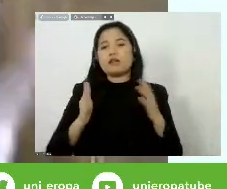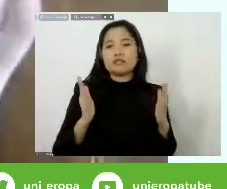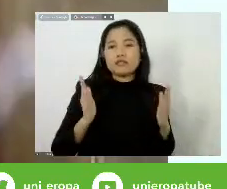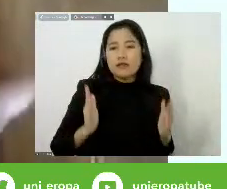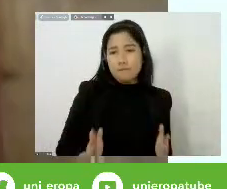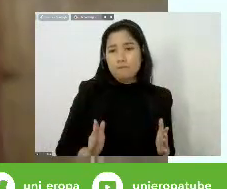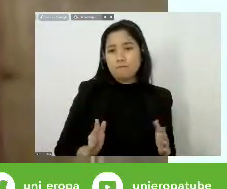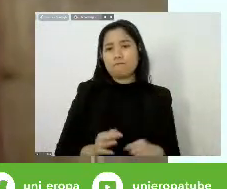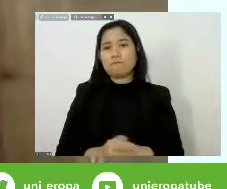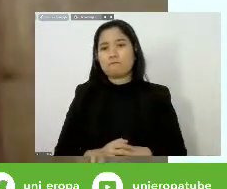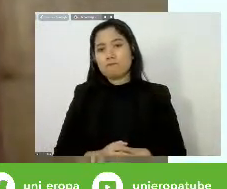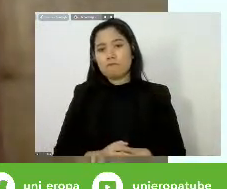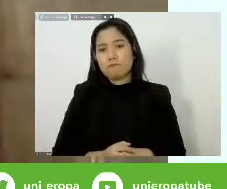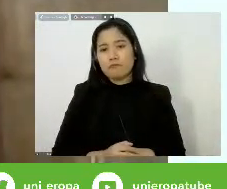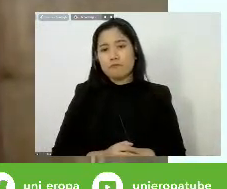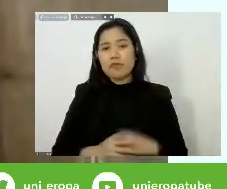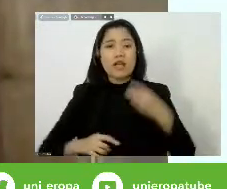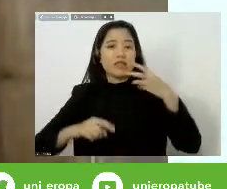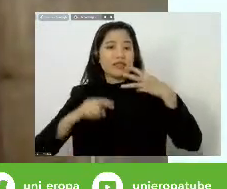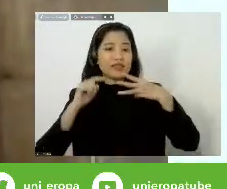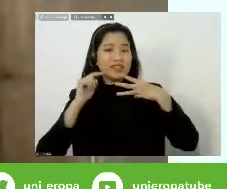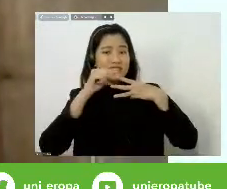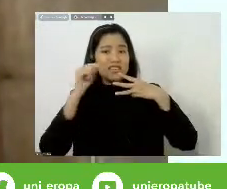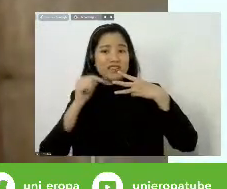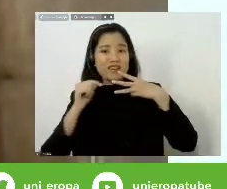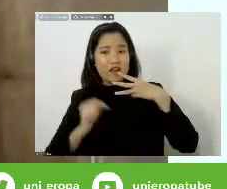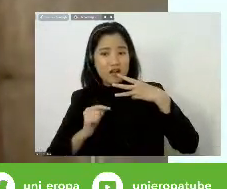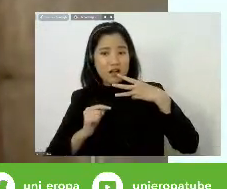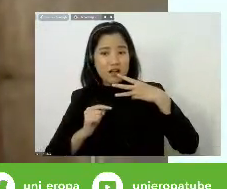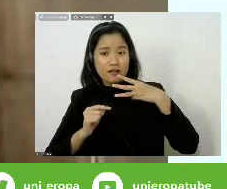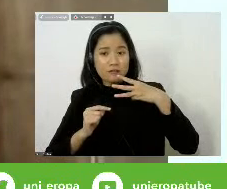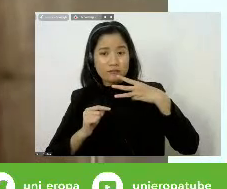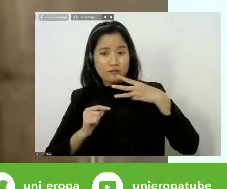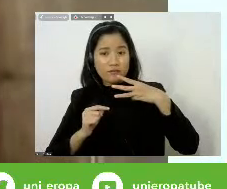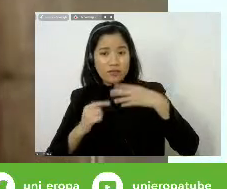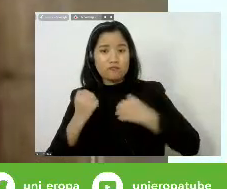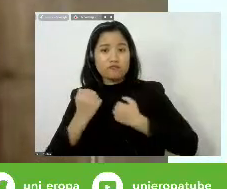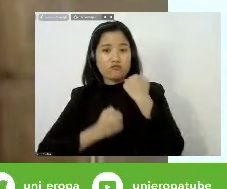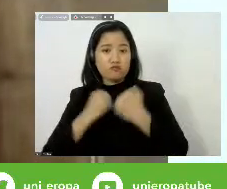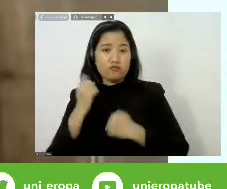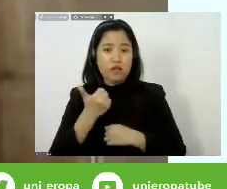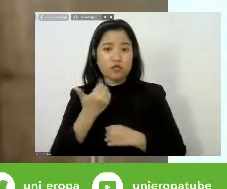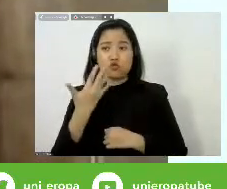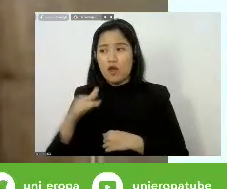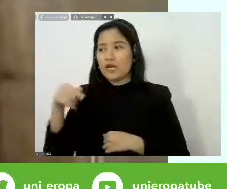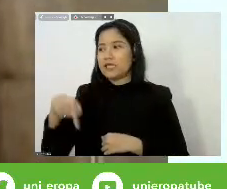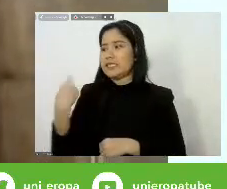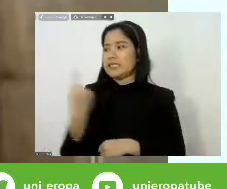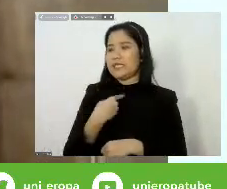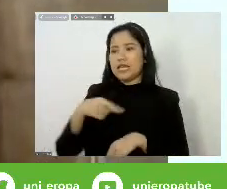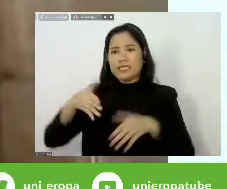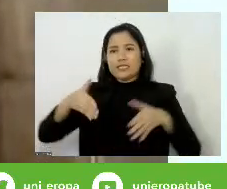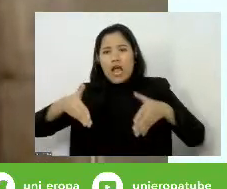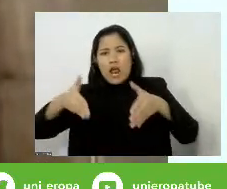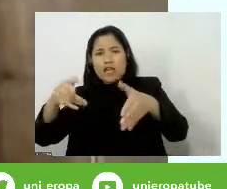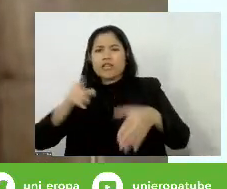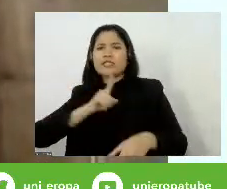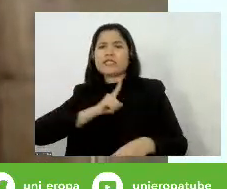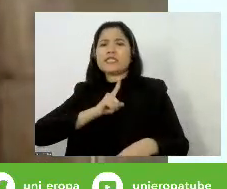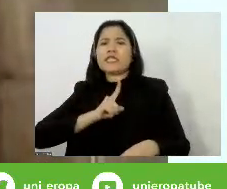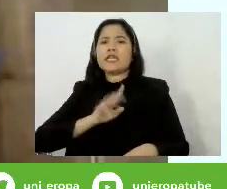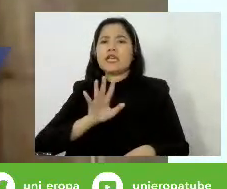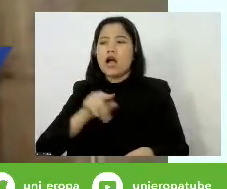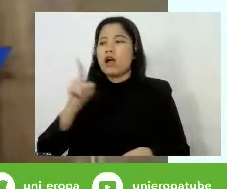Nah kalau ketiga hal ini kita lakukan dengan baik sekali lagi kita tidak sendiri di Jalan Raya maka tidak akan menimbulkan